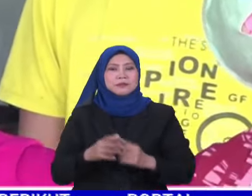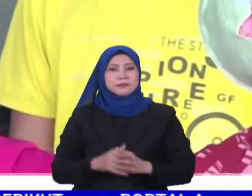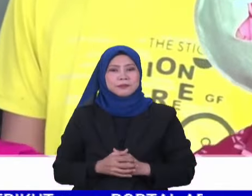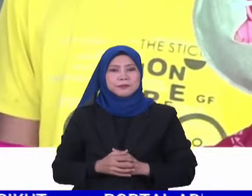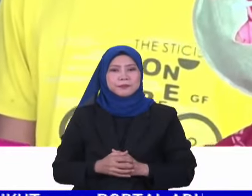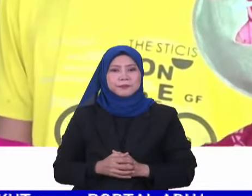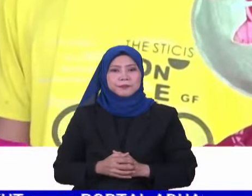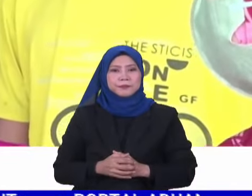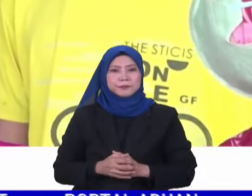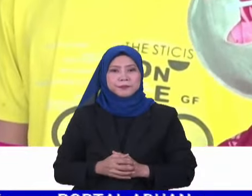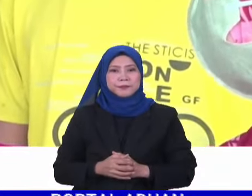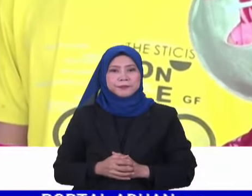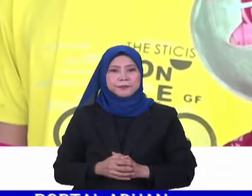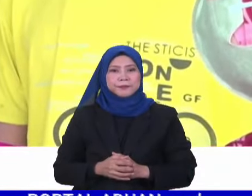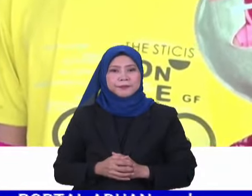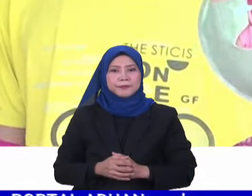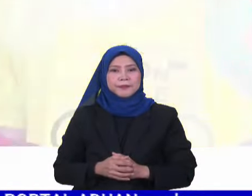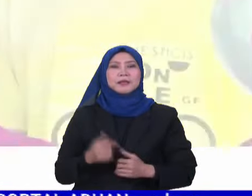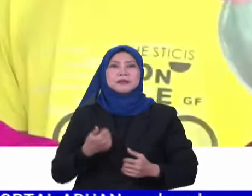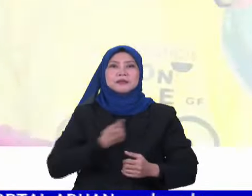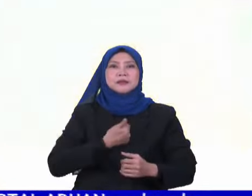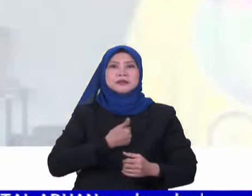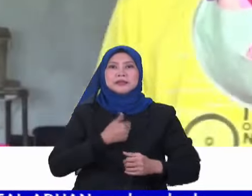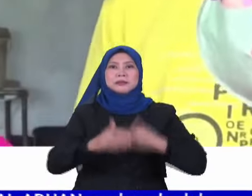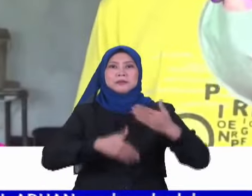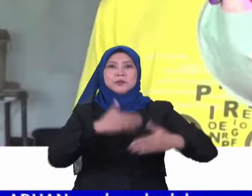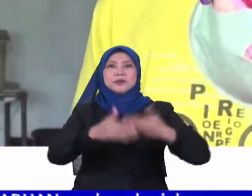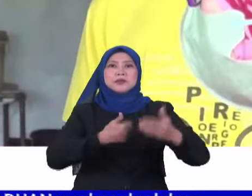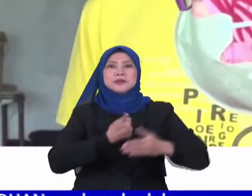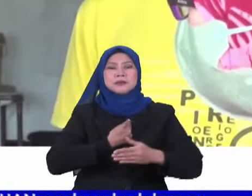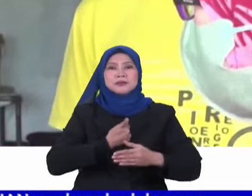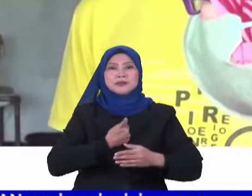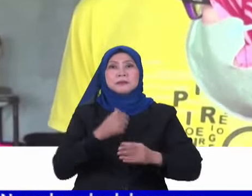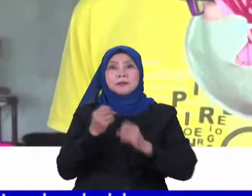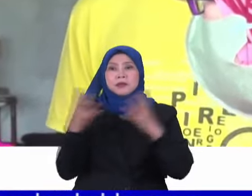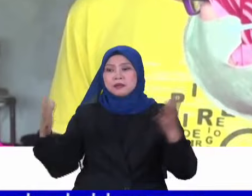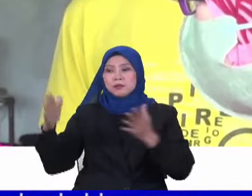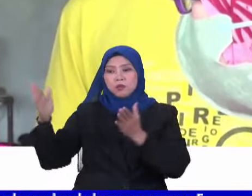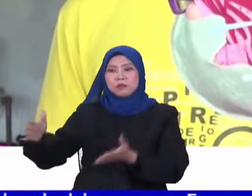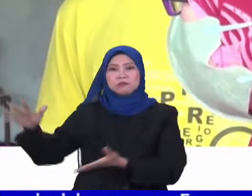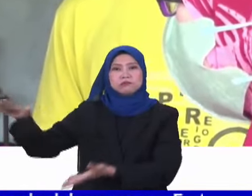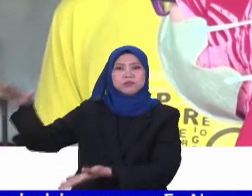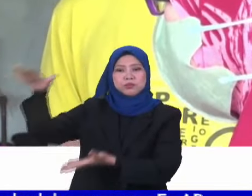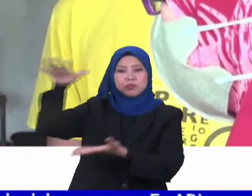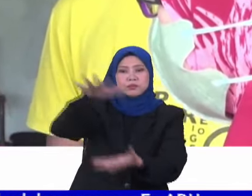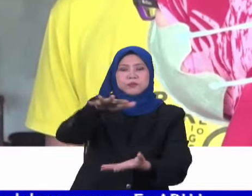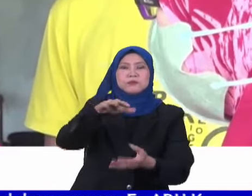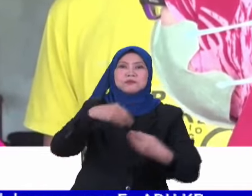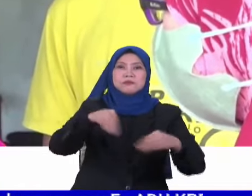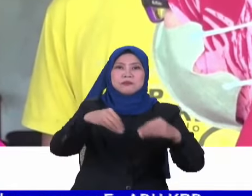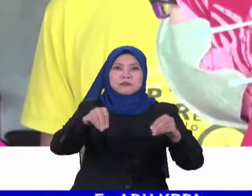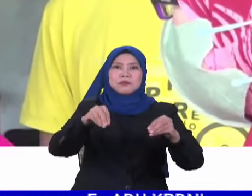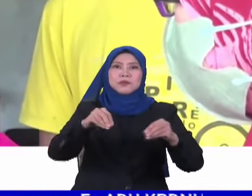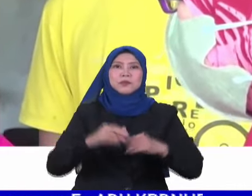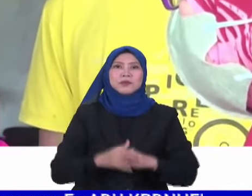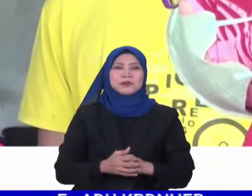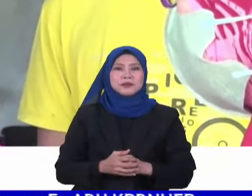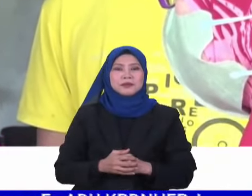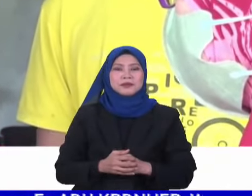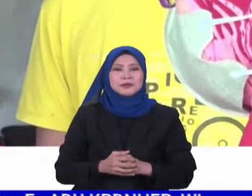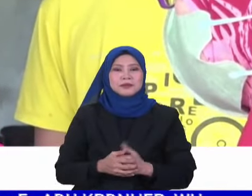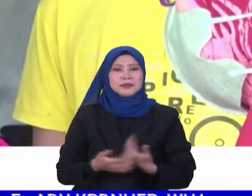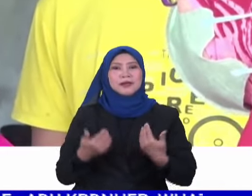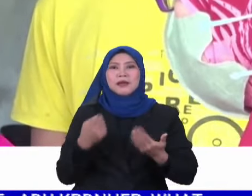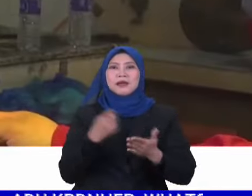ih kalau kau sendiri ya banyak semoga tapi